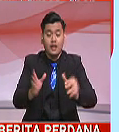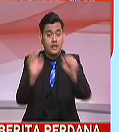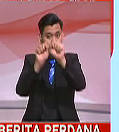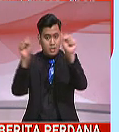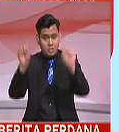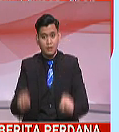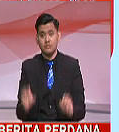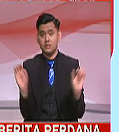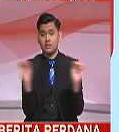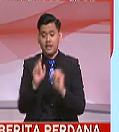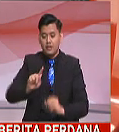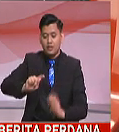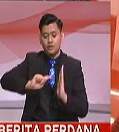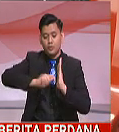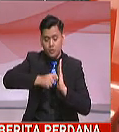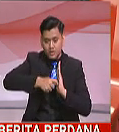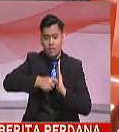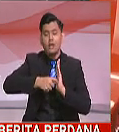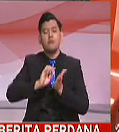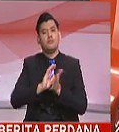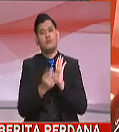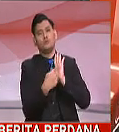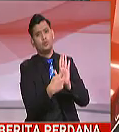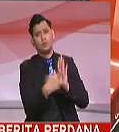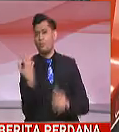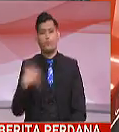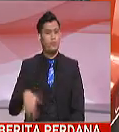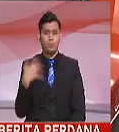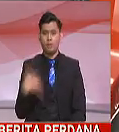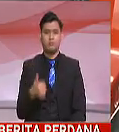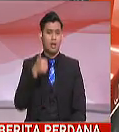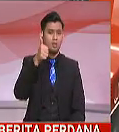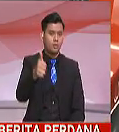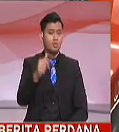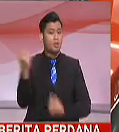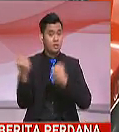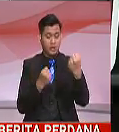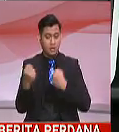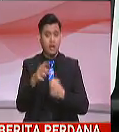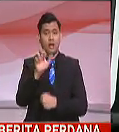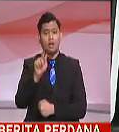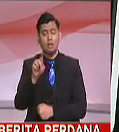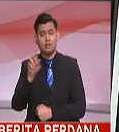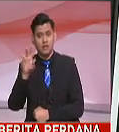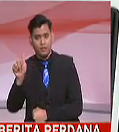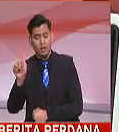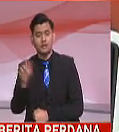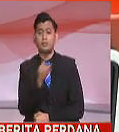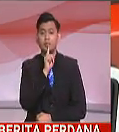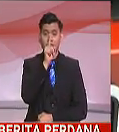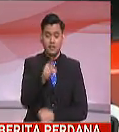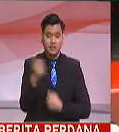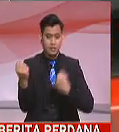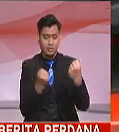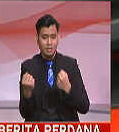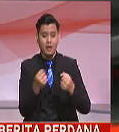kunci turut menjadi tarikan Ativa. Ativa yang bermaksud aktif ini merupakan model pertama di bawah rangka tindakan Pro 2